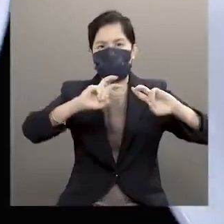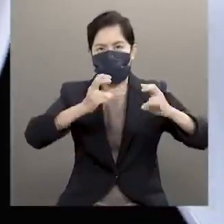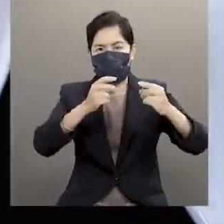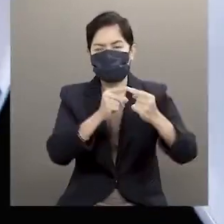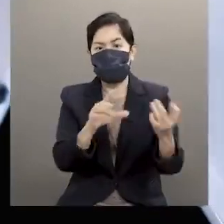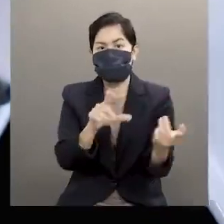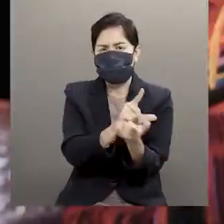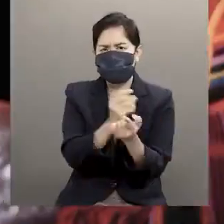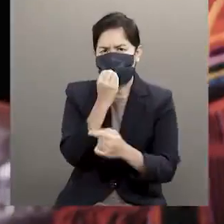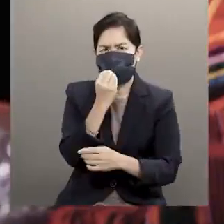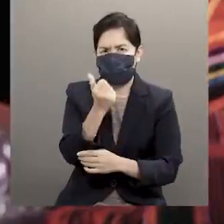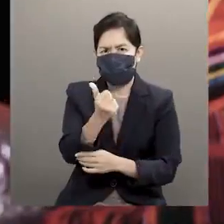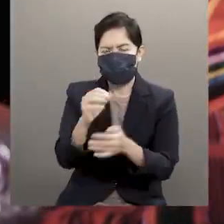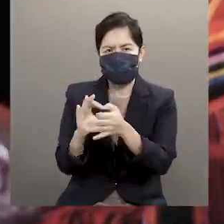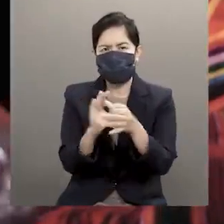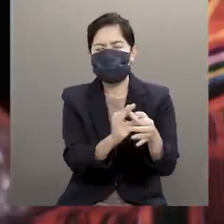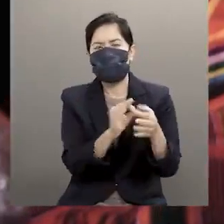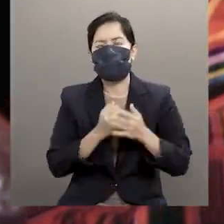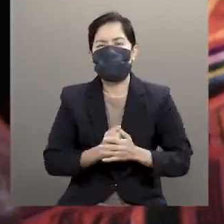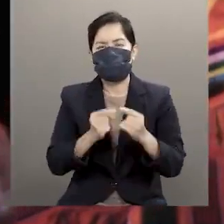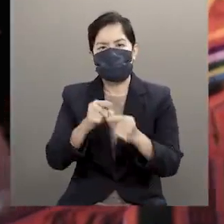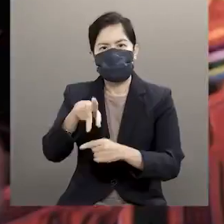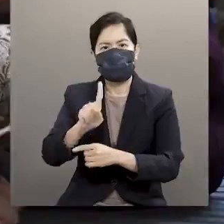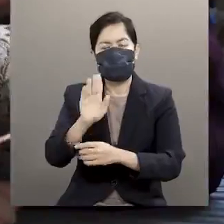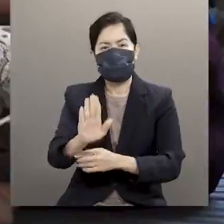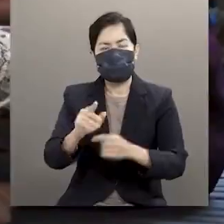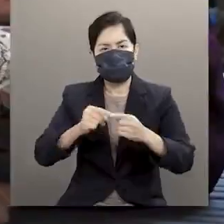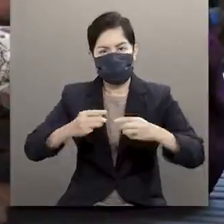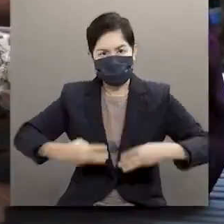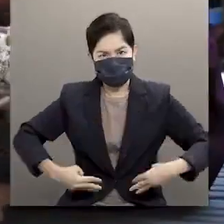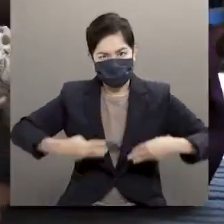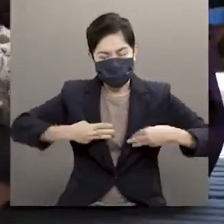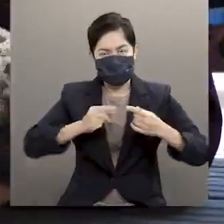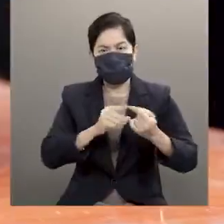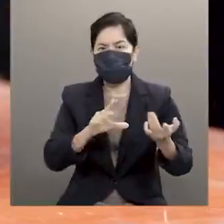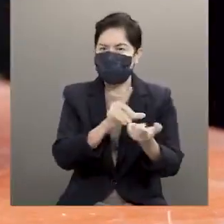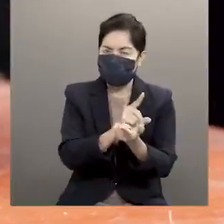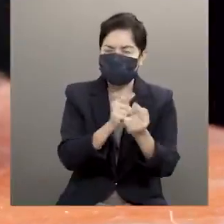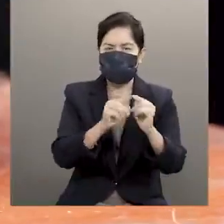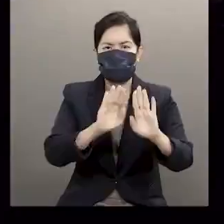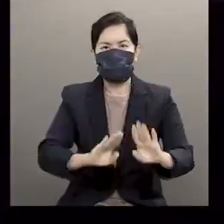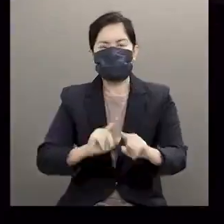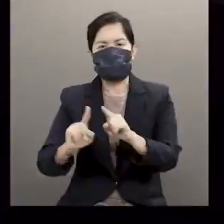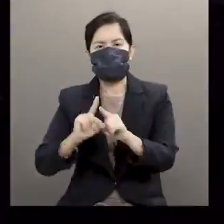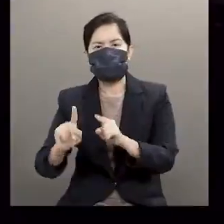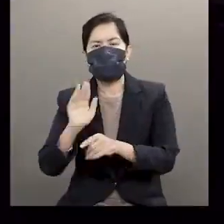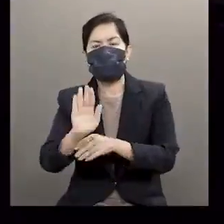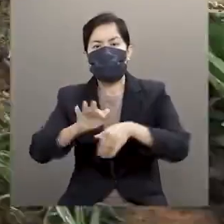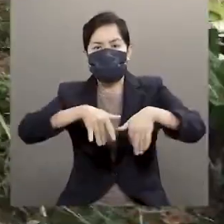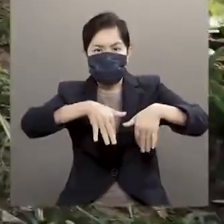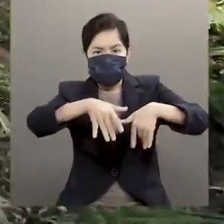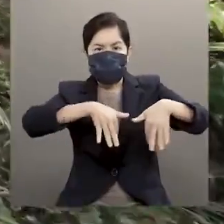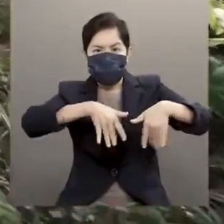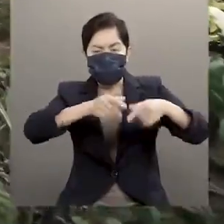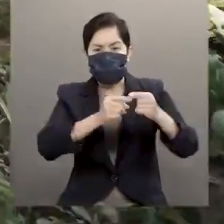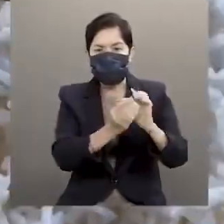อการต่อยอดคุณค่าของวิธีชีวิตวัฒนธรรม พระเภนีและเอกลัฐ์ของชุมชนให้กลเป็มลค้าสร้างงานร้